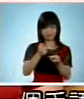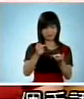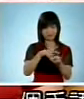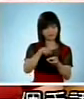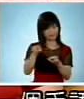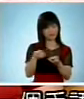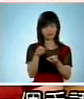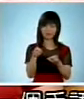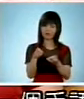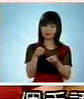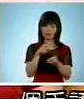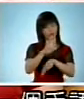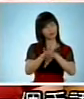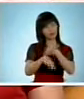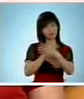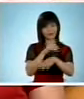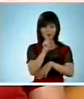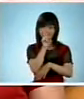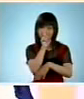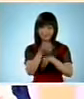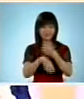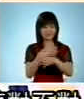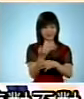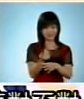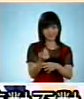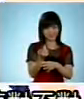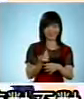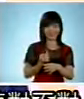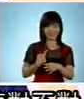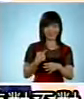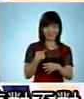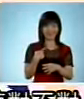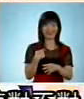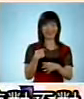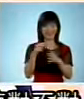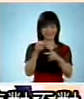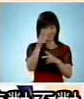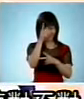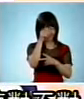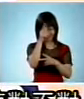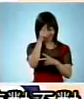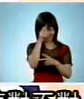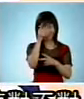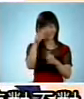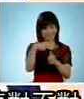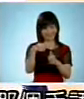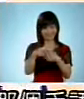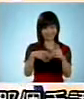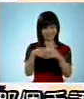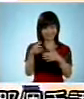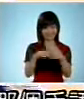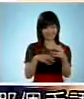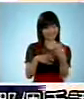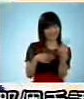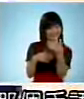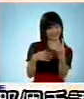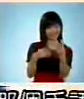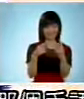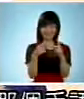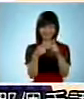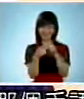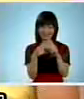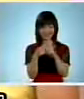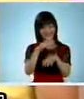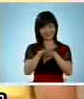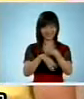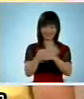家还要光是比一个手语。刚刚呢，我跟那个黄教练，对不对，我们两个在蕊那个